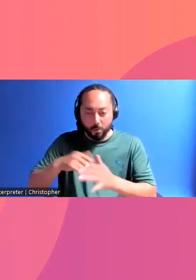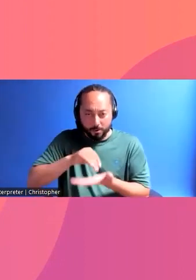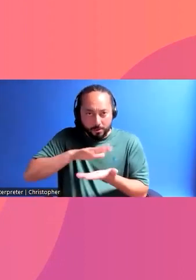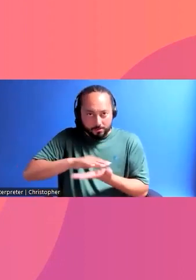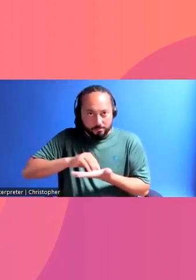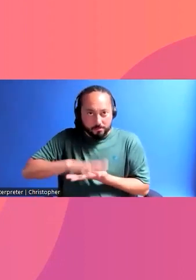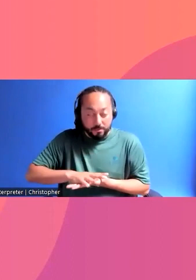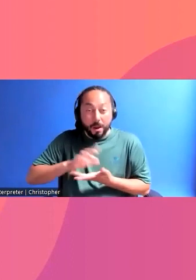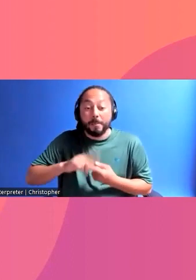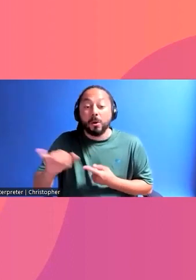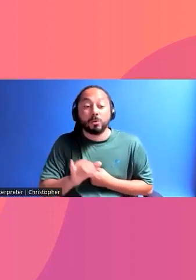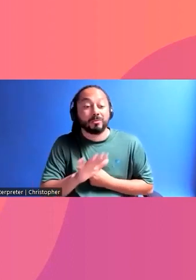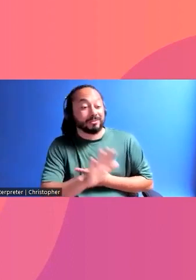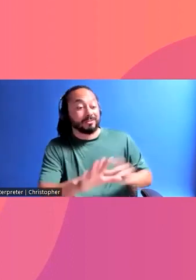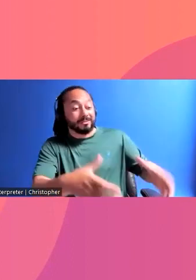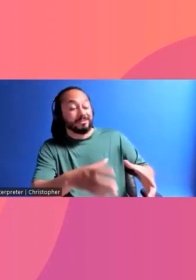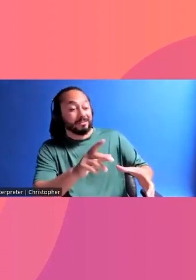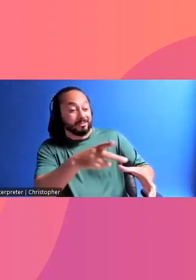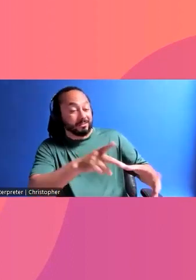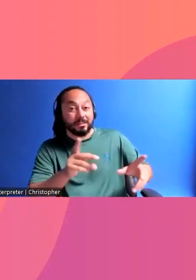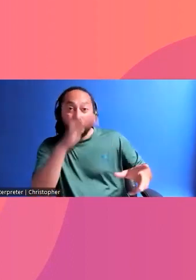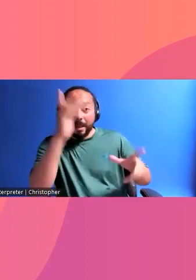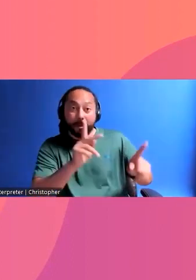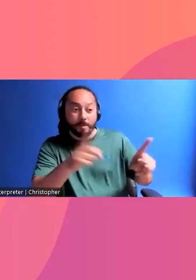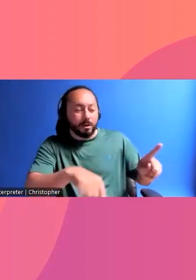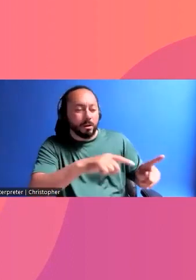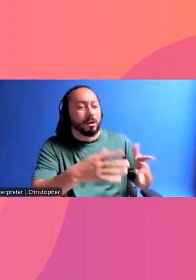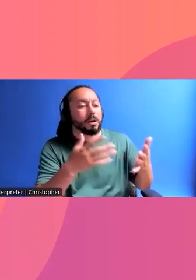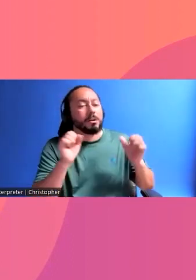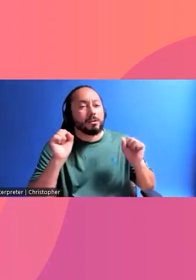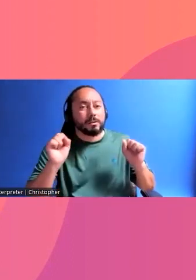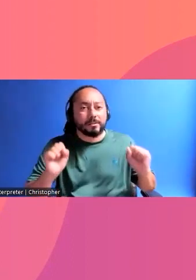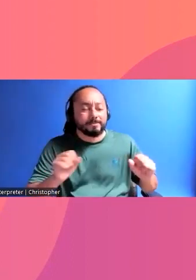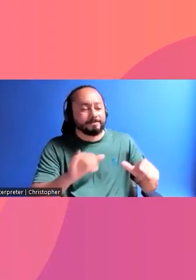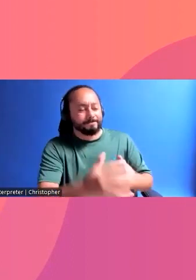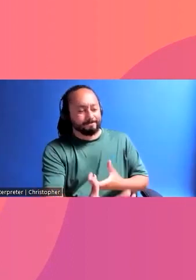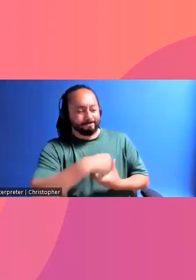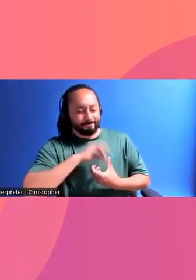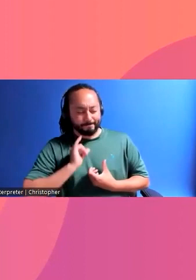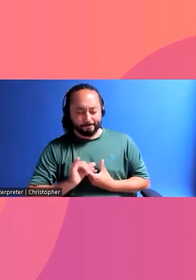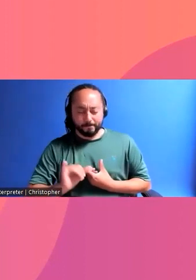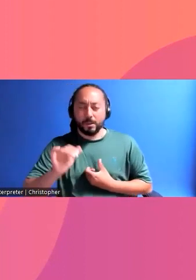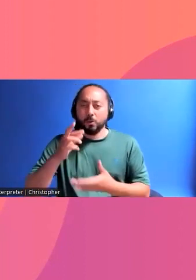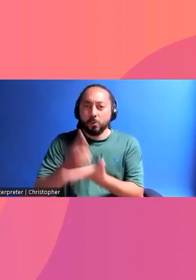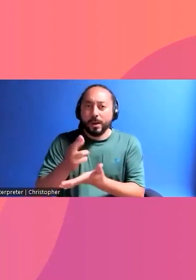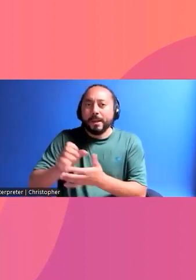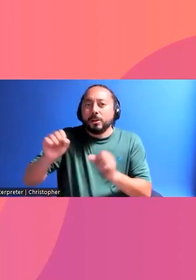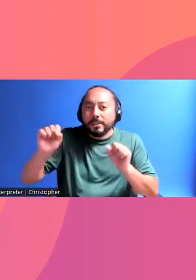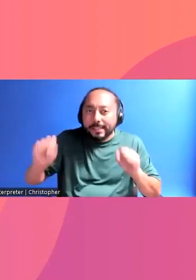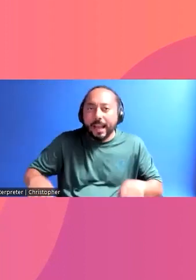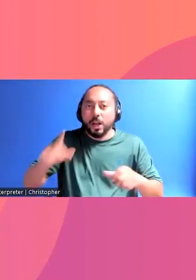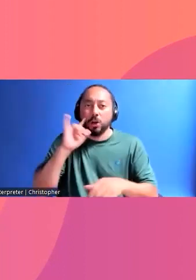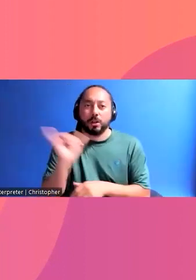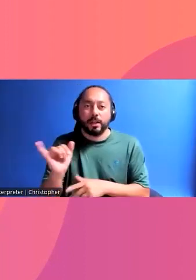pratique, mais on s'est également penché sur les différentes expériences connues par ces patients pour savoir à quoi pourrait ressembler le